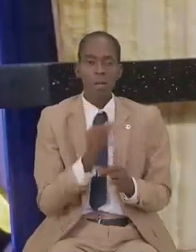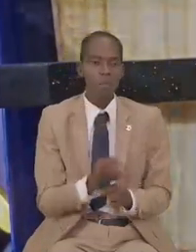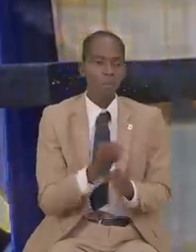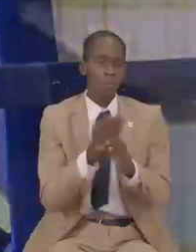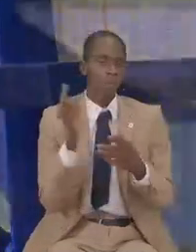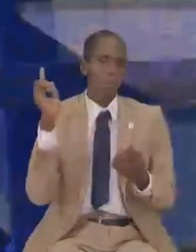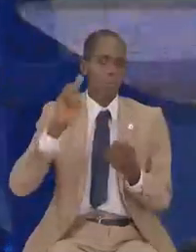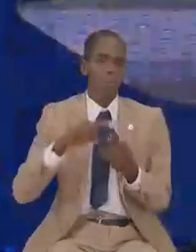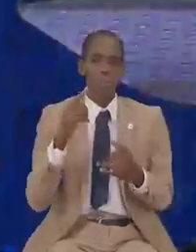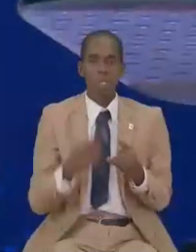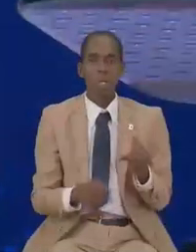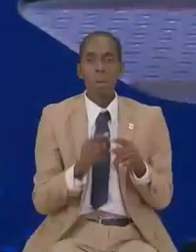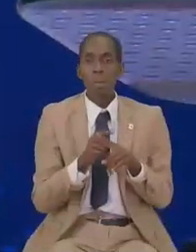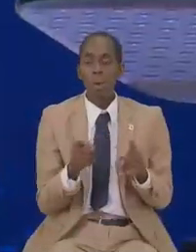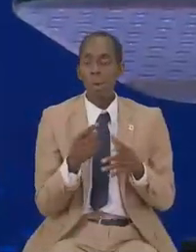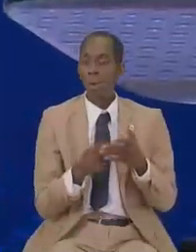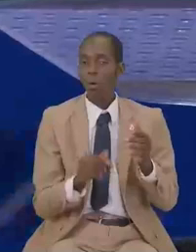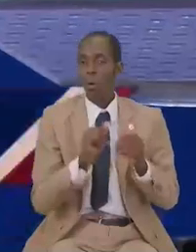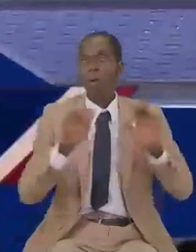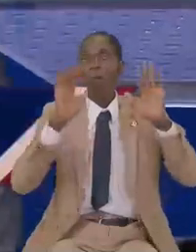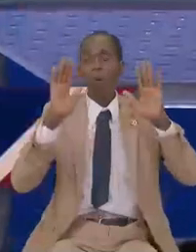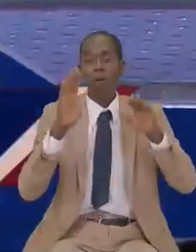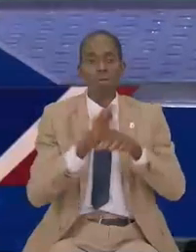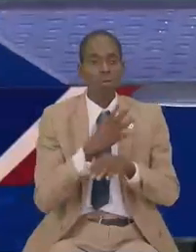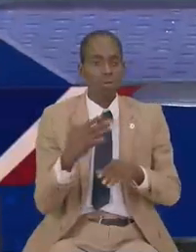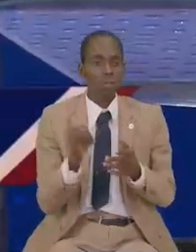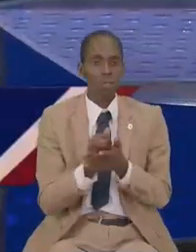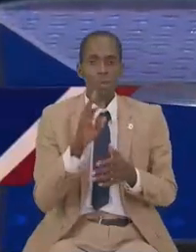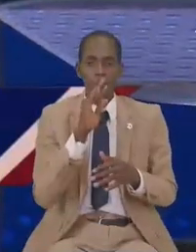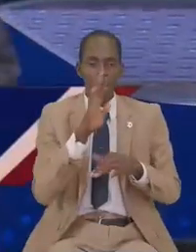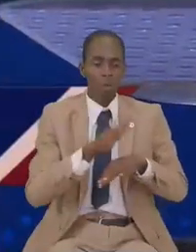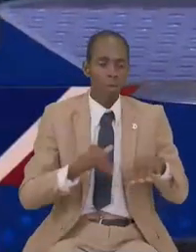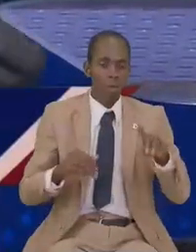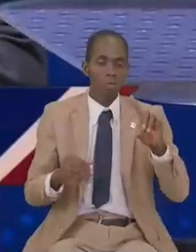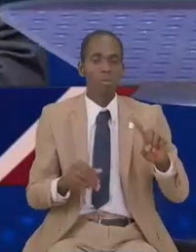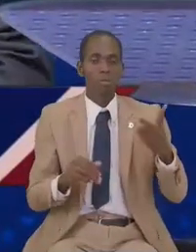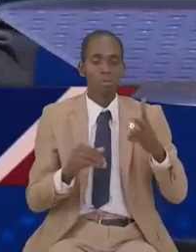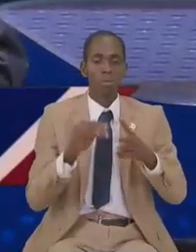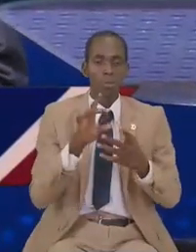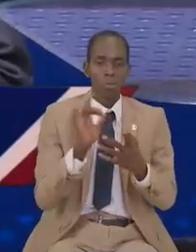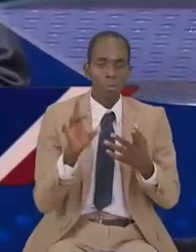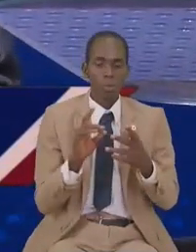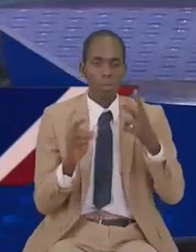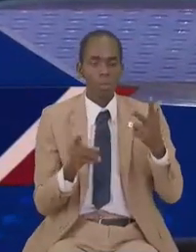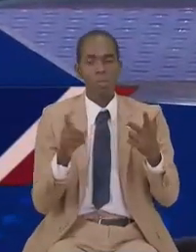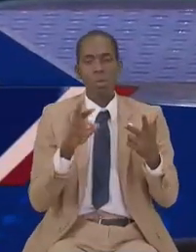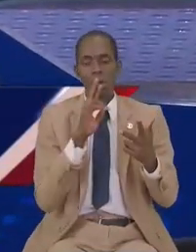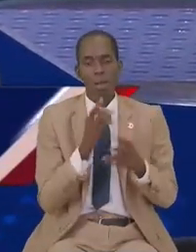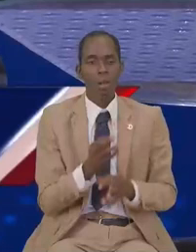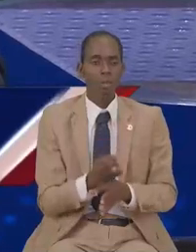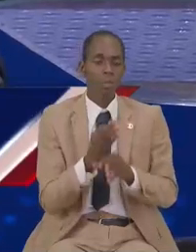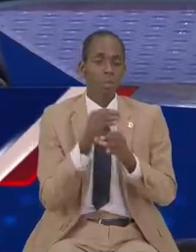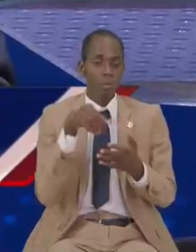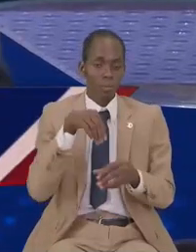bout. Mais que c'est merveilleux que tu sois appelé et choisi et fidèle dans cette nouvelle